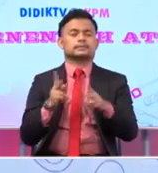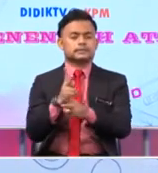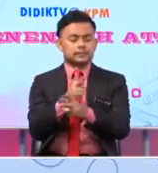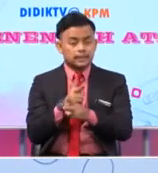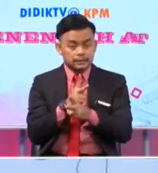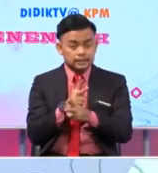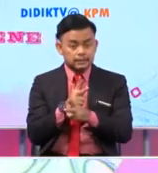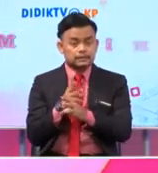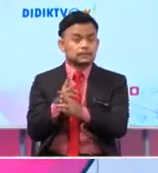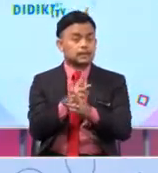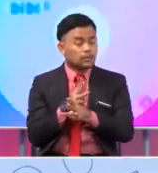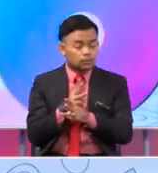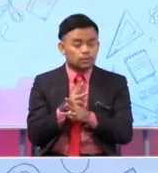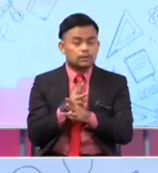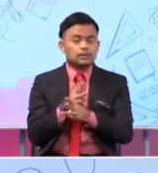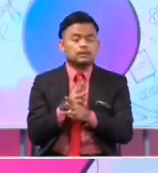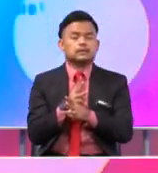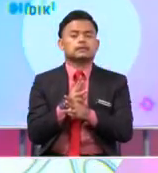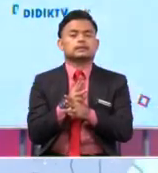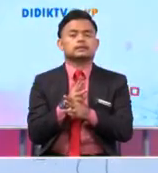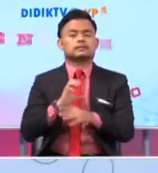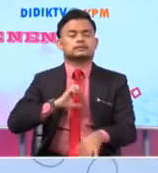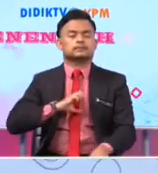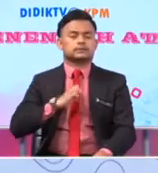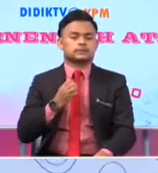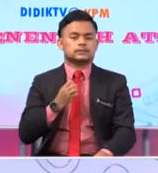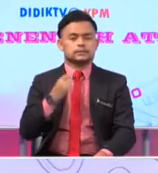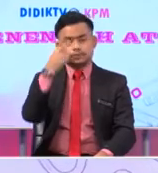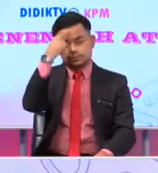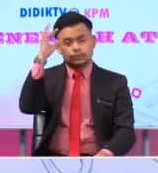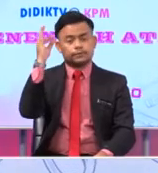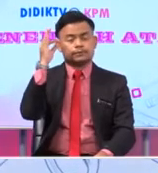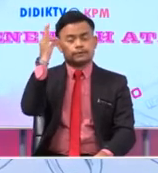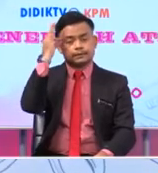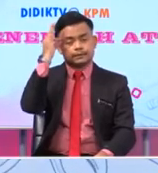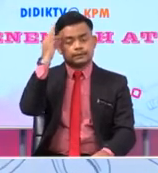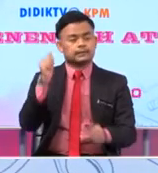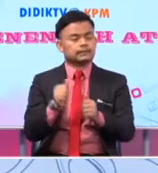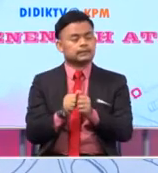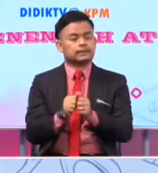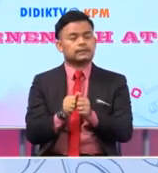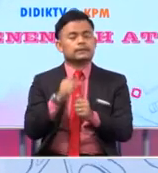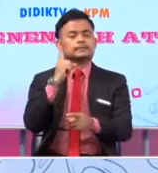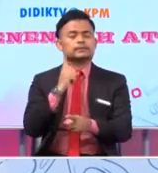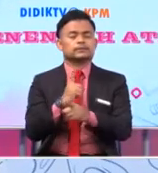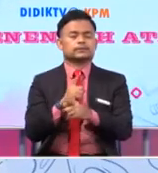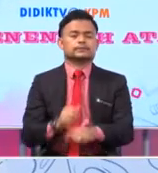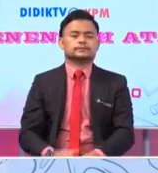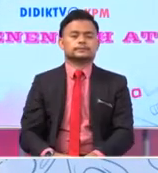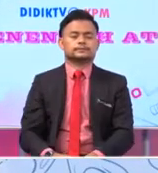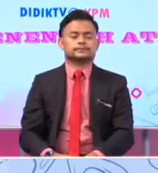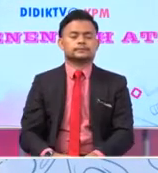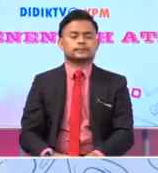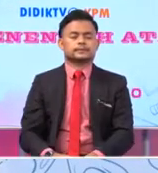supaya birobuli berfikir secara betul-betul dan seterusnya perlakuan apa tidak kamu model yang akan